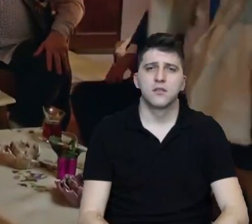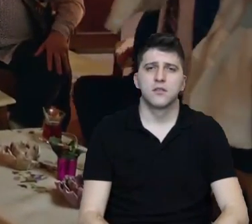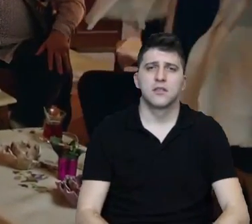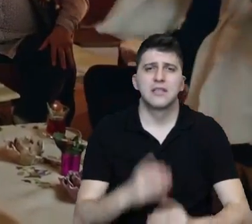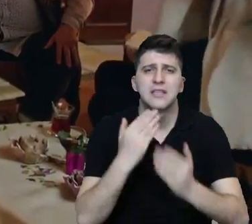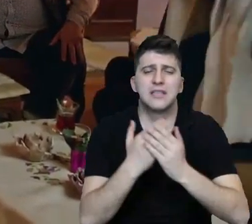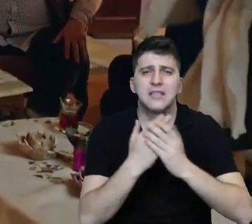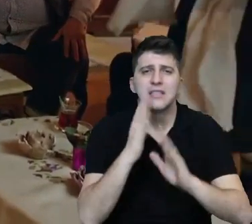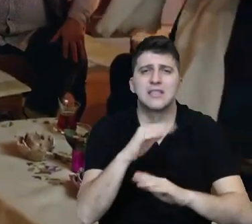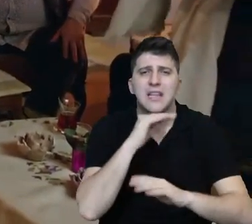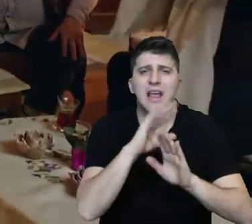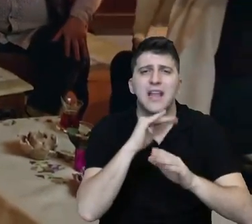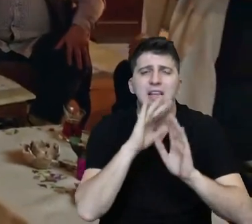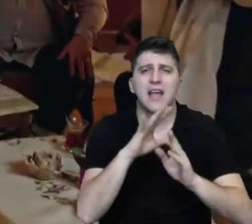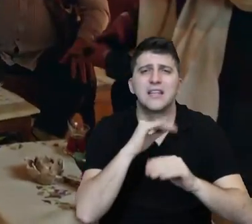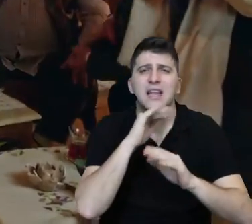Başına toplandılar.